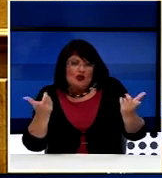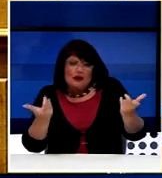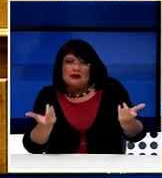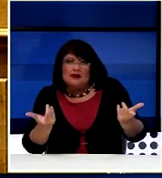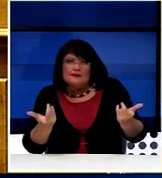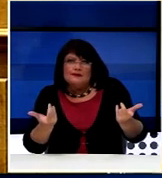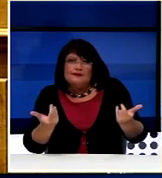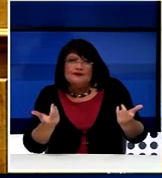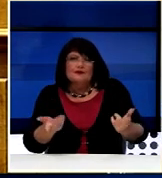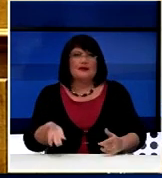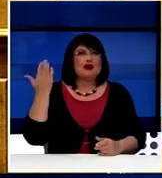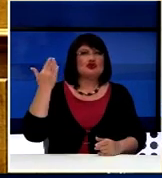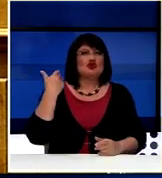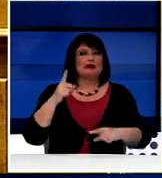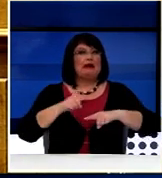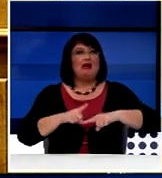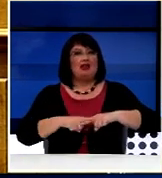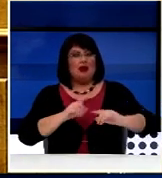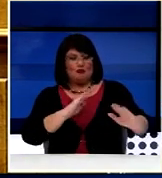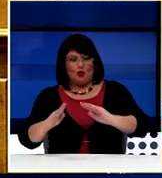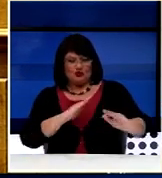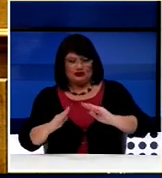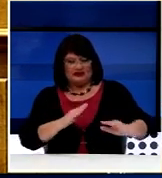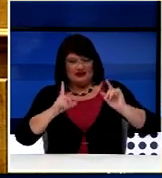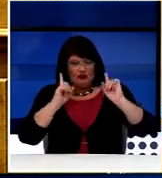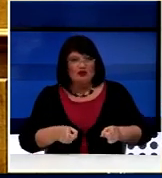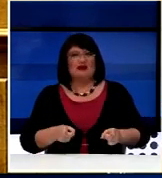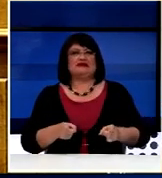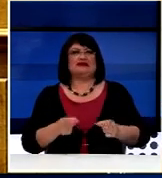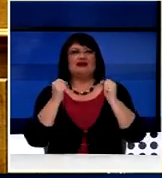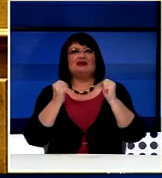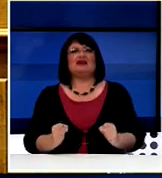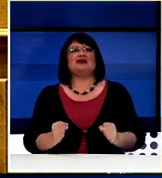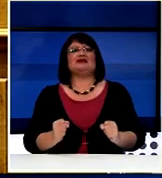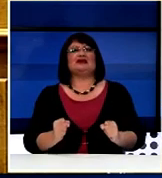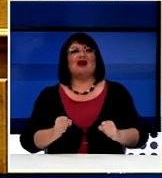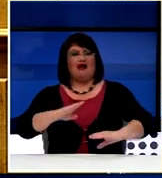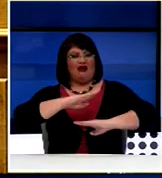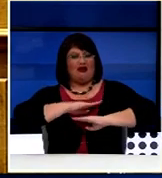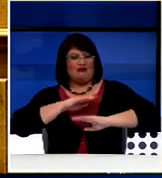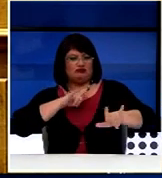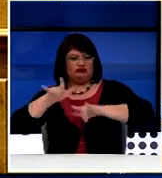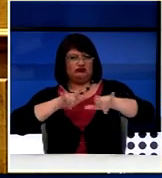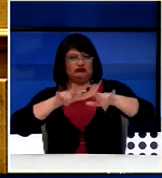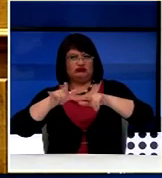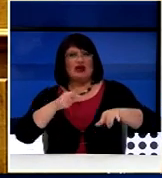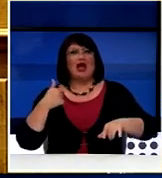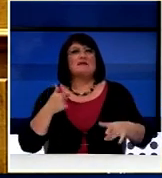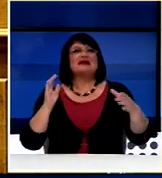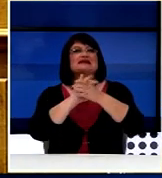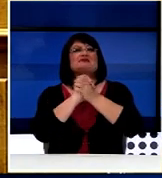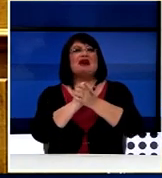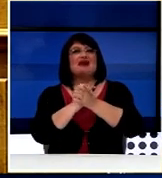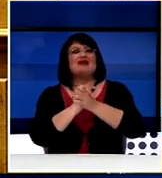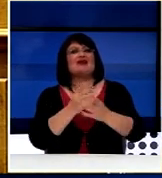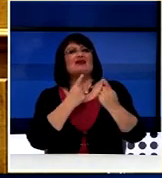Διότι αυτή η Ελλάδα προάσπιζε αποφασιστικά την κυριαρχία της μέσω των ελληνικών ενόπλων δυνάμεων. Ενίσχυε συμμαχίες υπέρ της χώρας, προωθούσε